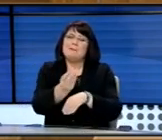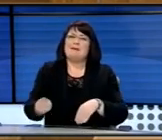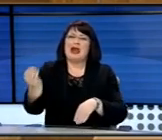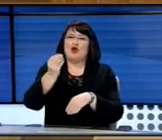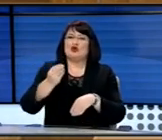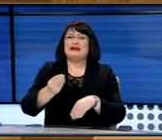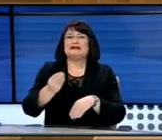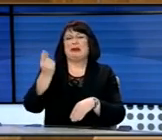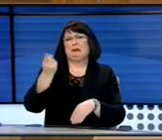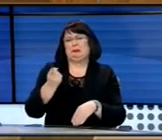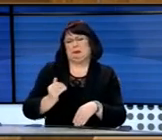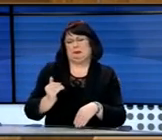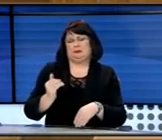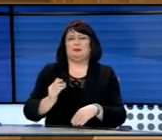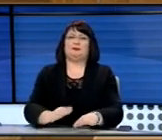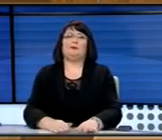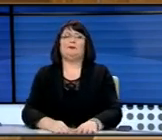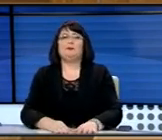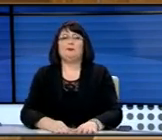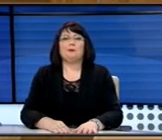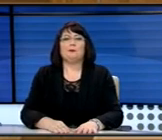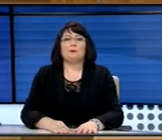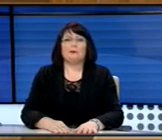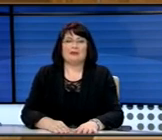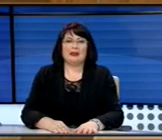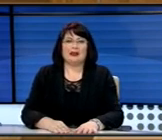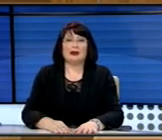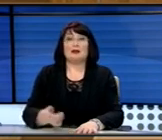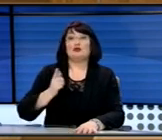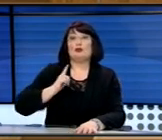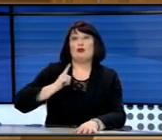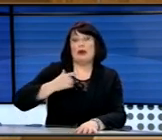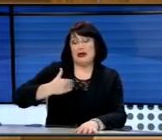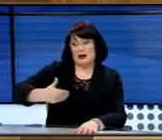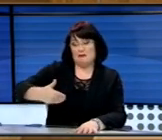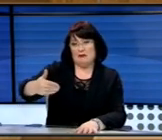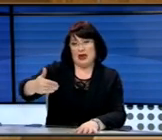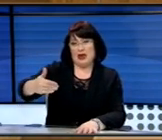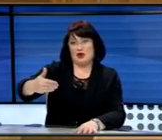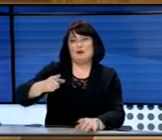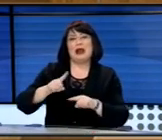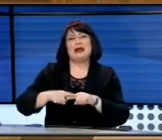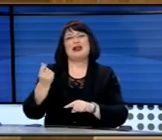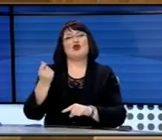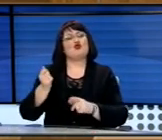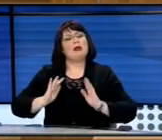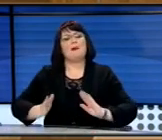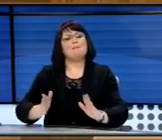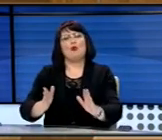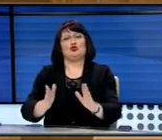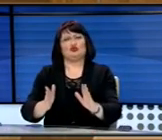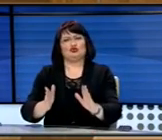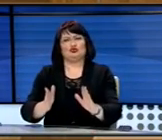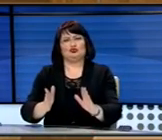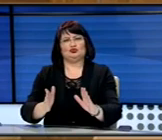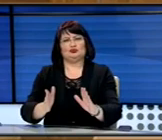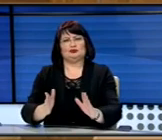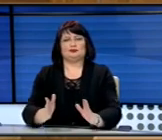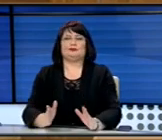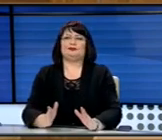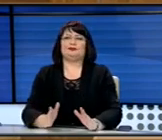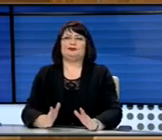επόμενο διάστημα. Όμως, οι προβλέψεις για την πορεία της εγχώριας οικονομίας, όπως αυτές